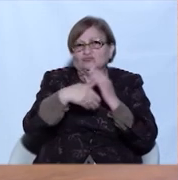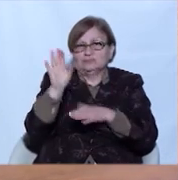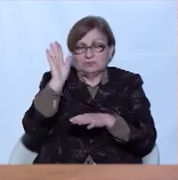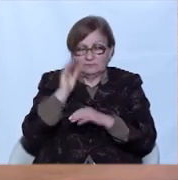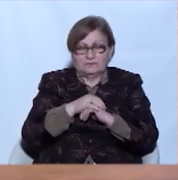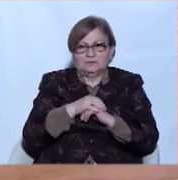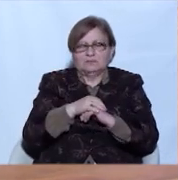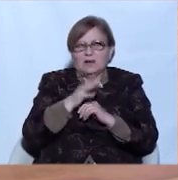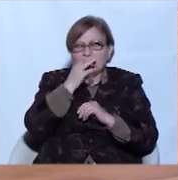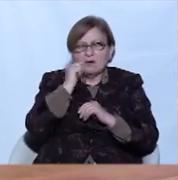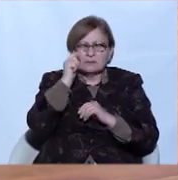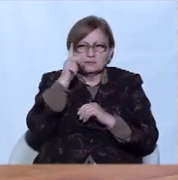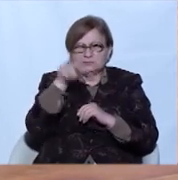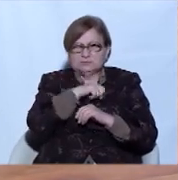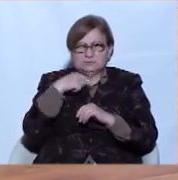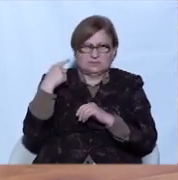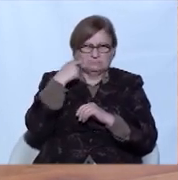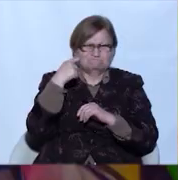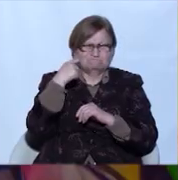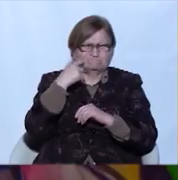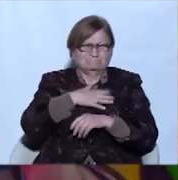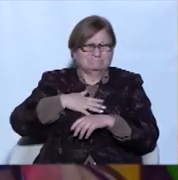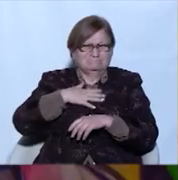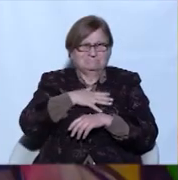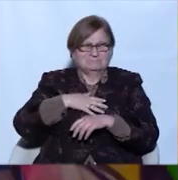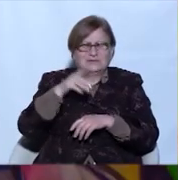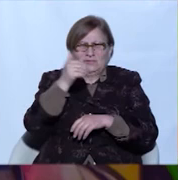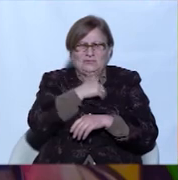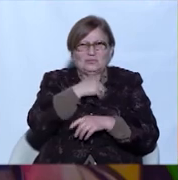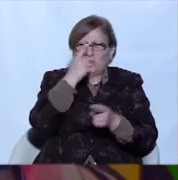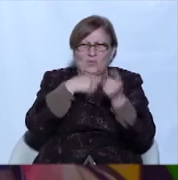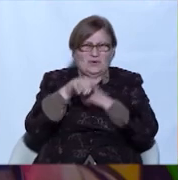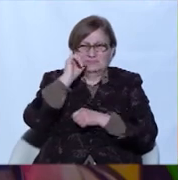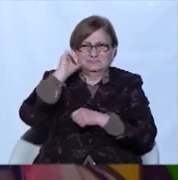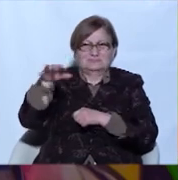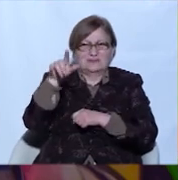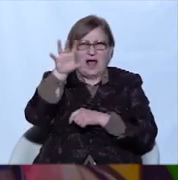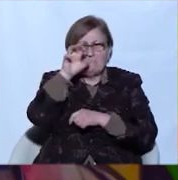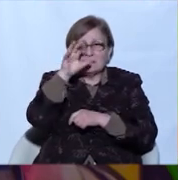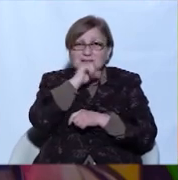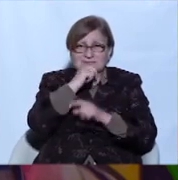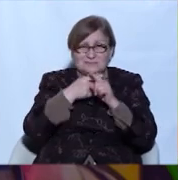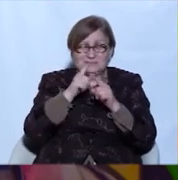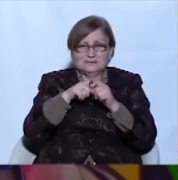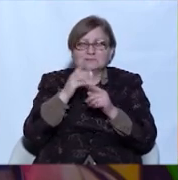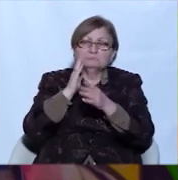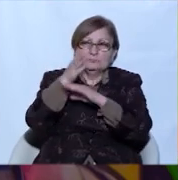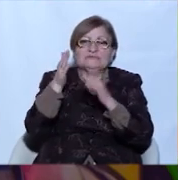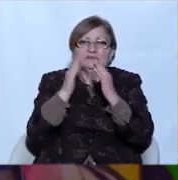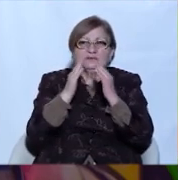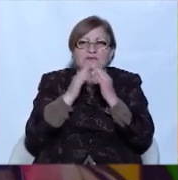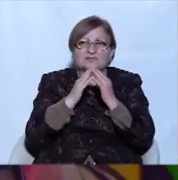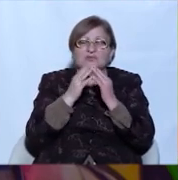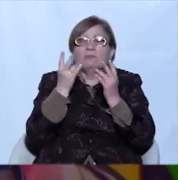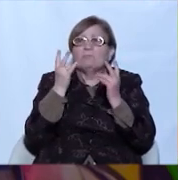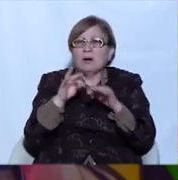შემდეგ შეაწუხა სინდისმა და უკან დაბრუნება მოინდომა ამ ფოტოაპარატის და მივიდა ისევ იმ სახლში, თუმცა